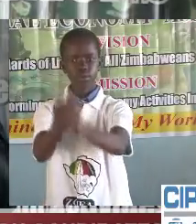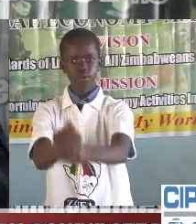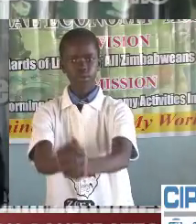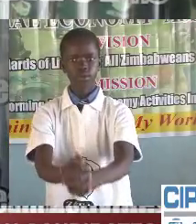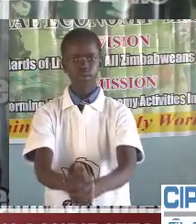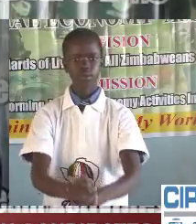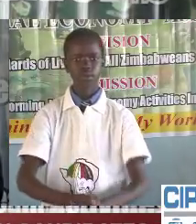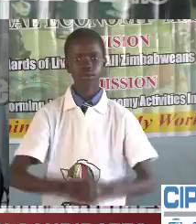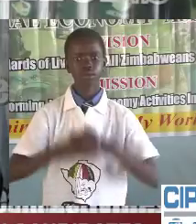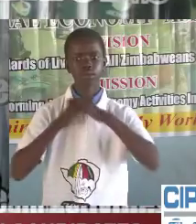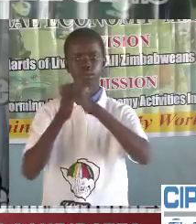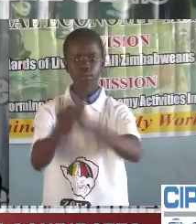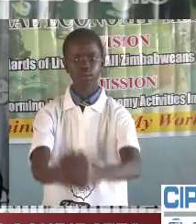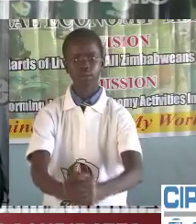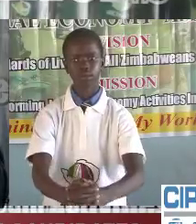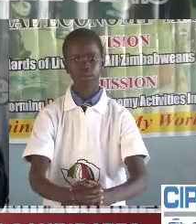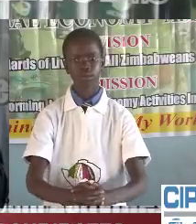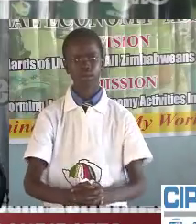That